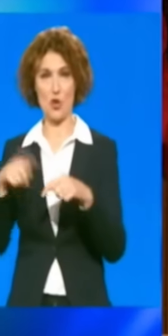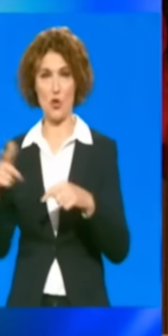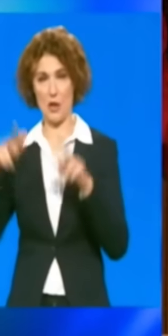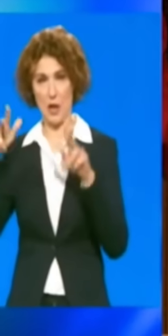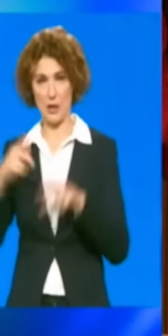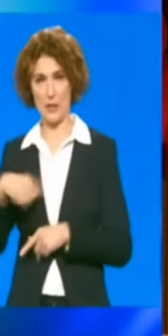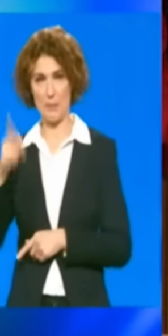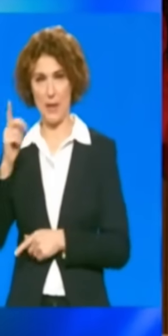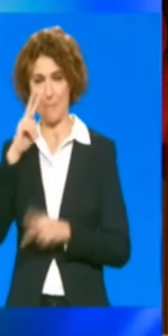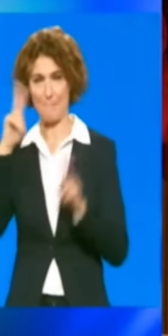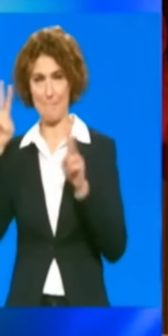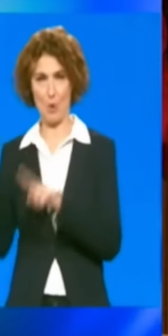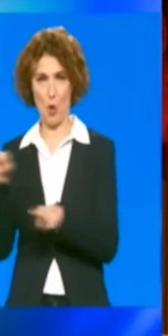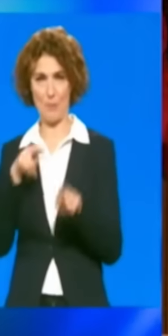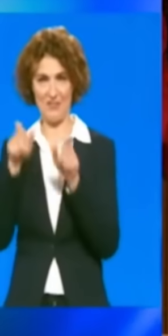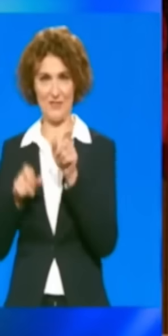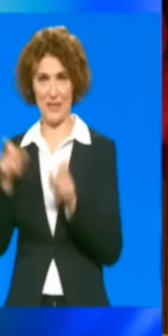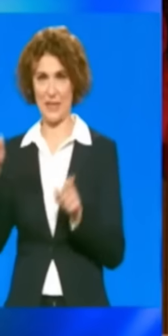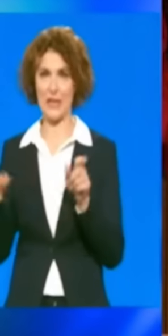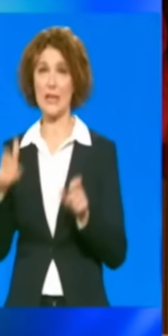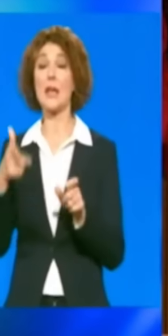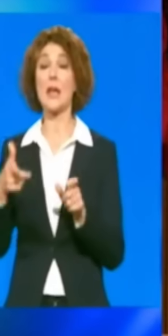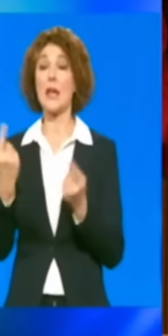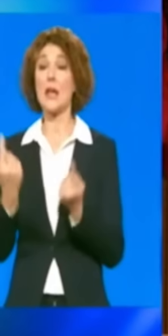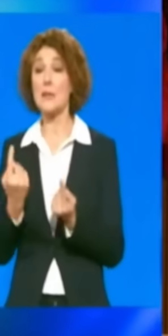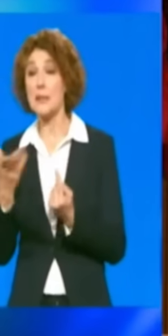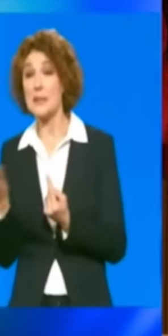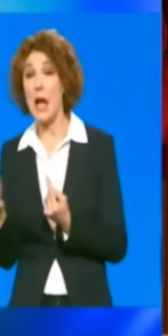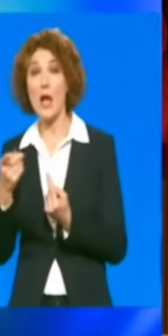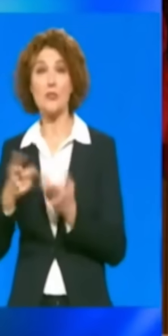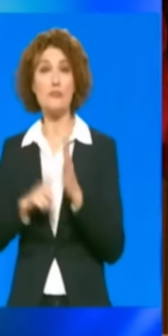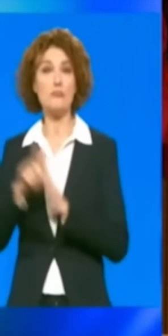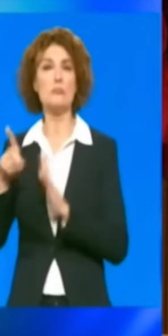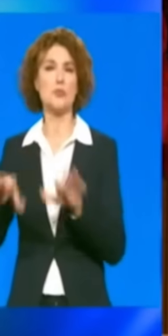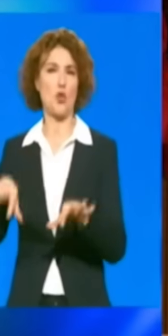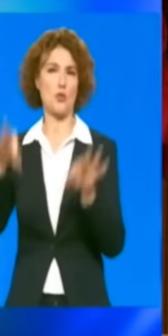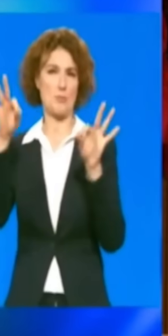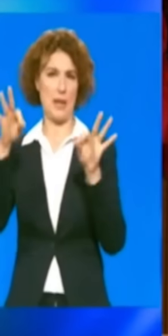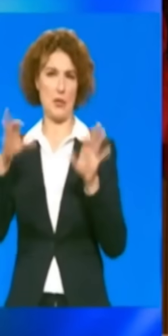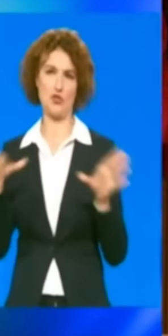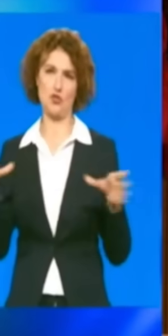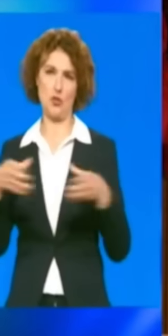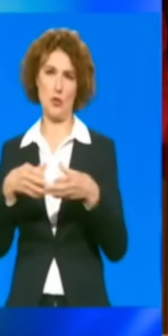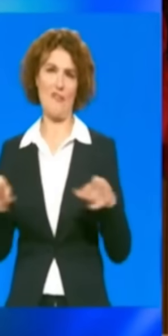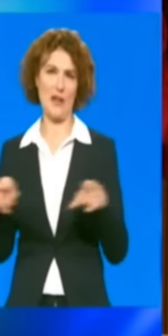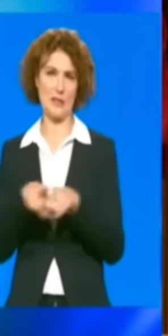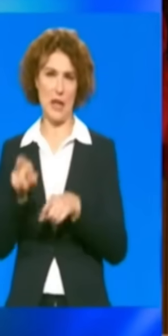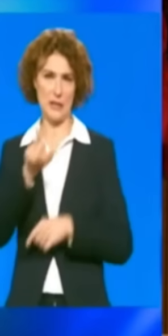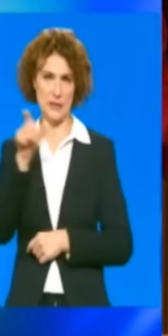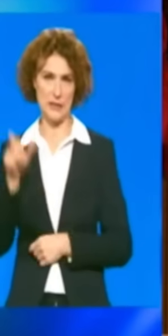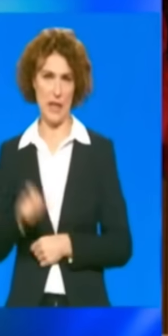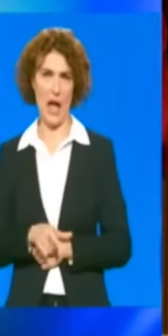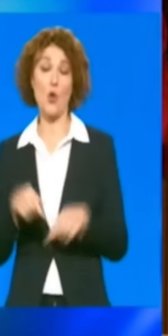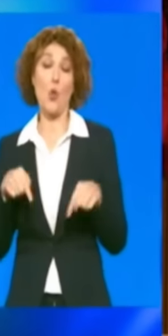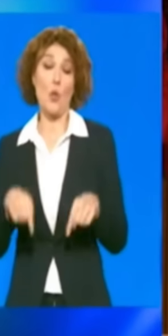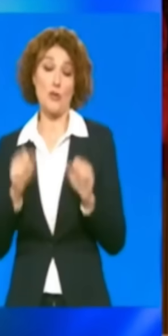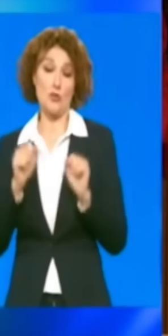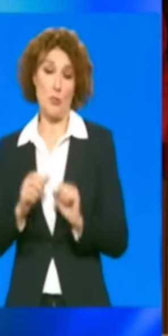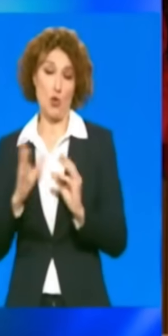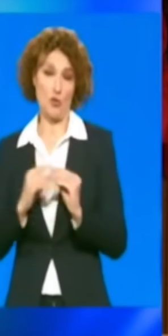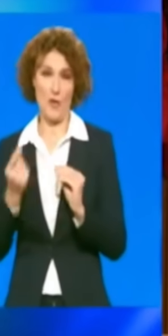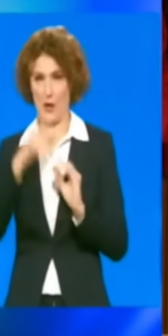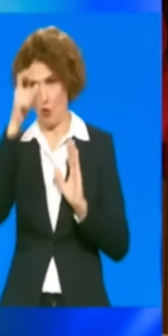more del giudizio la garanzia probiviri venga sospeso da Fratelli d'Italia che è quello che posso fare diciamo sul piano statutario Insomma